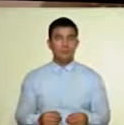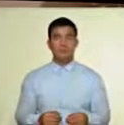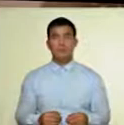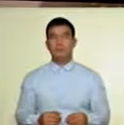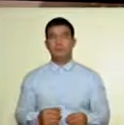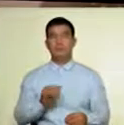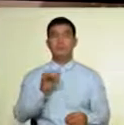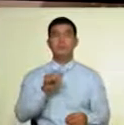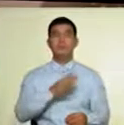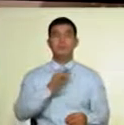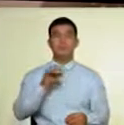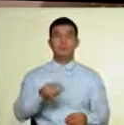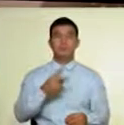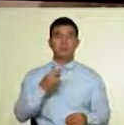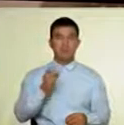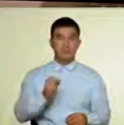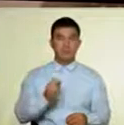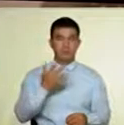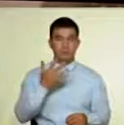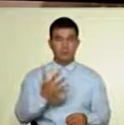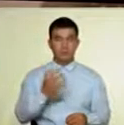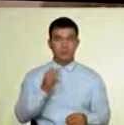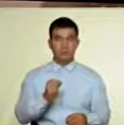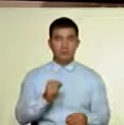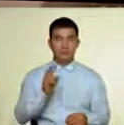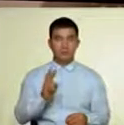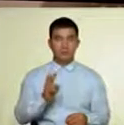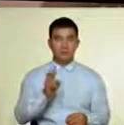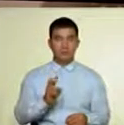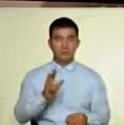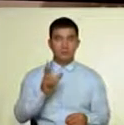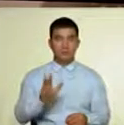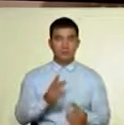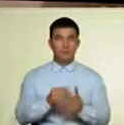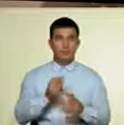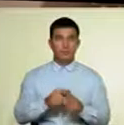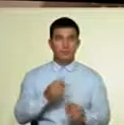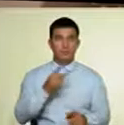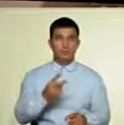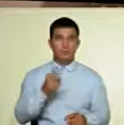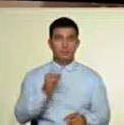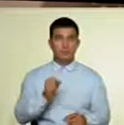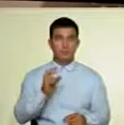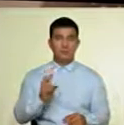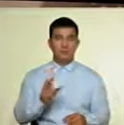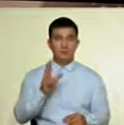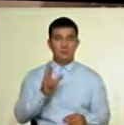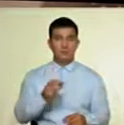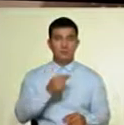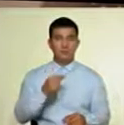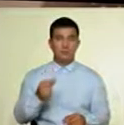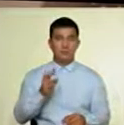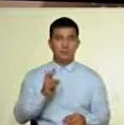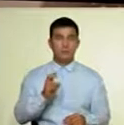0.2a kvadrat 5a kvadrat b kub plus 2ab kub